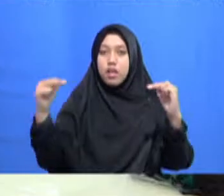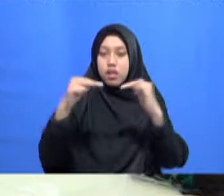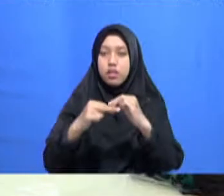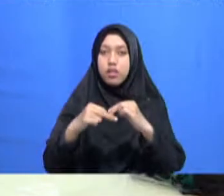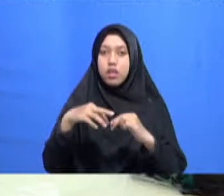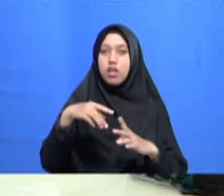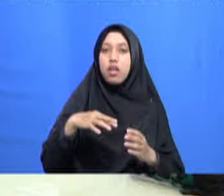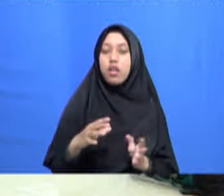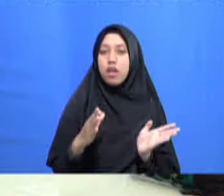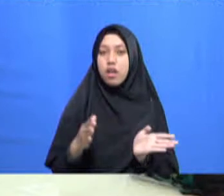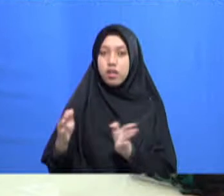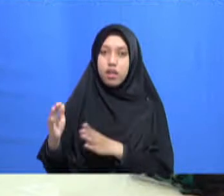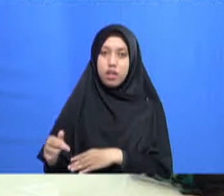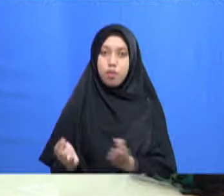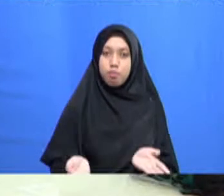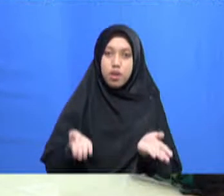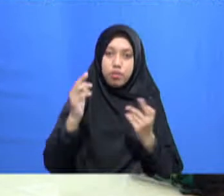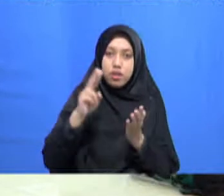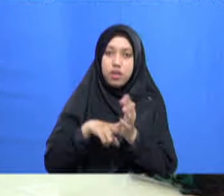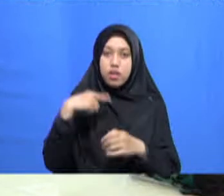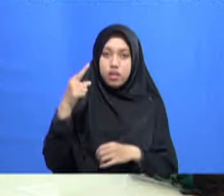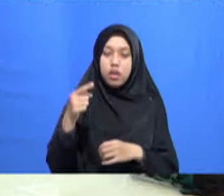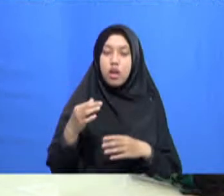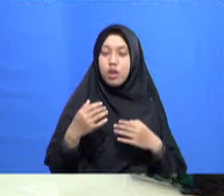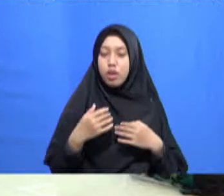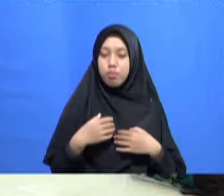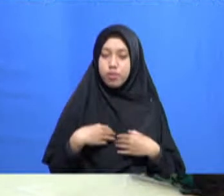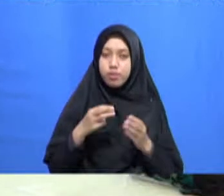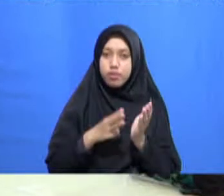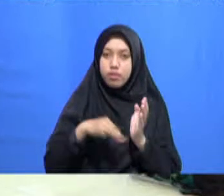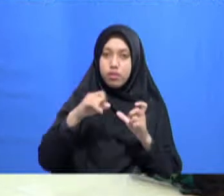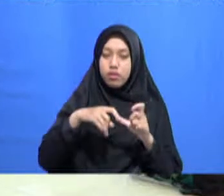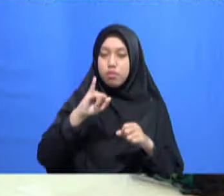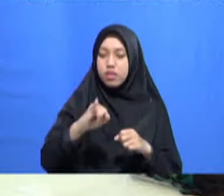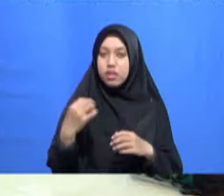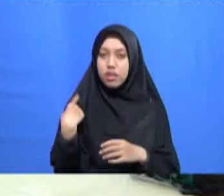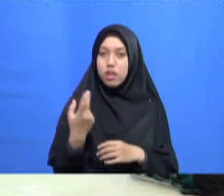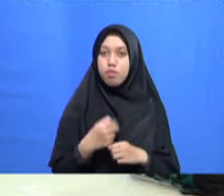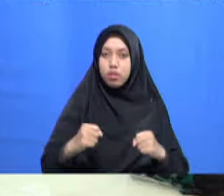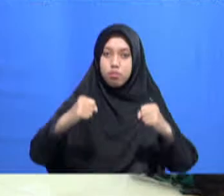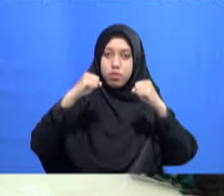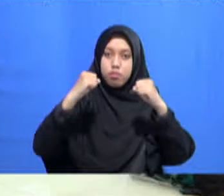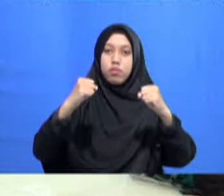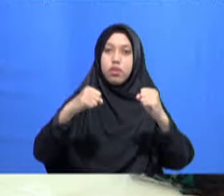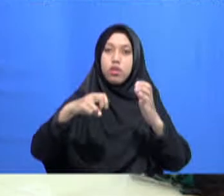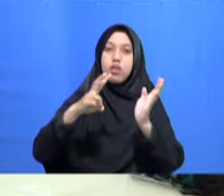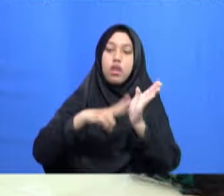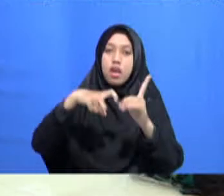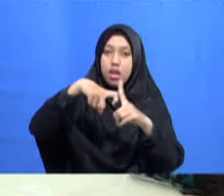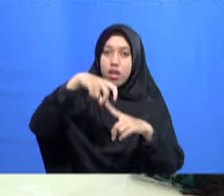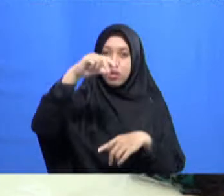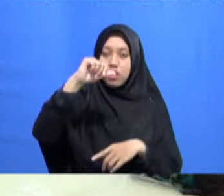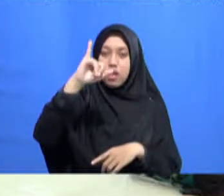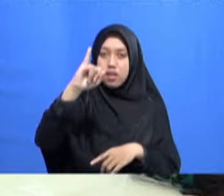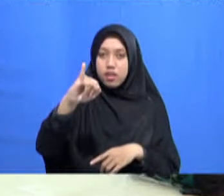Tengah. Adapun misi kami terkait dengan tema memperkokoh negara kesatuan Republik Indonesia dan kebangsaan serta strategi